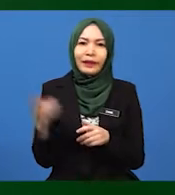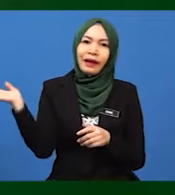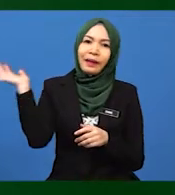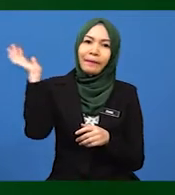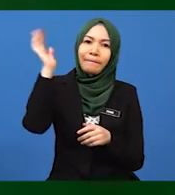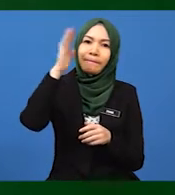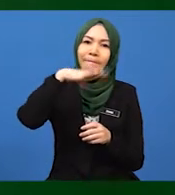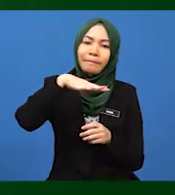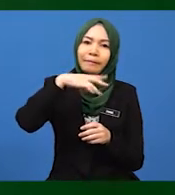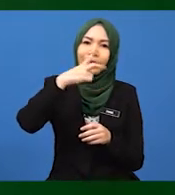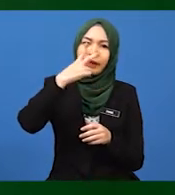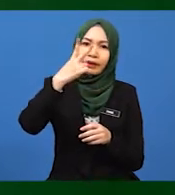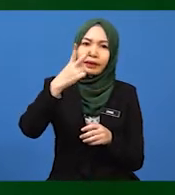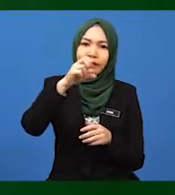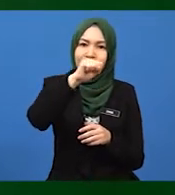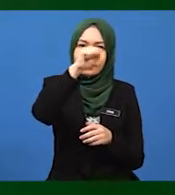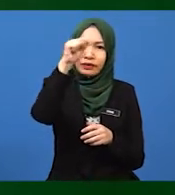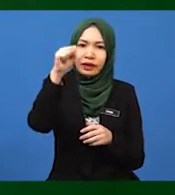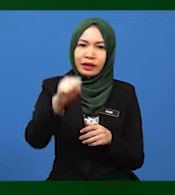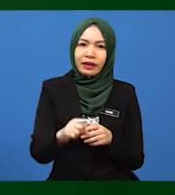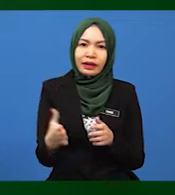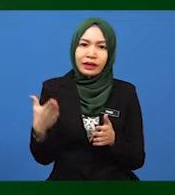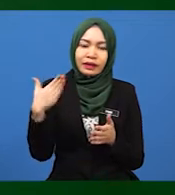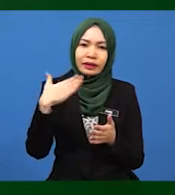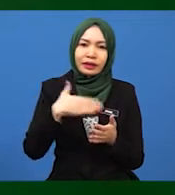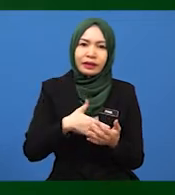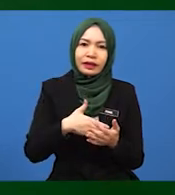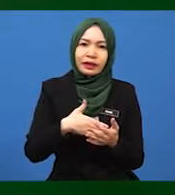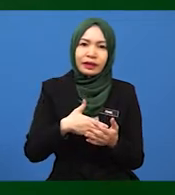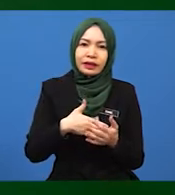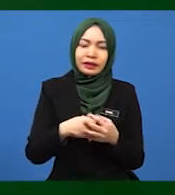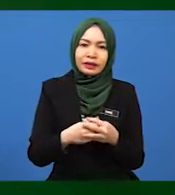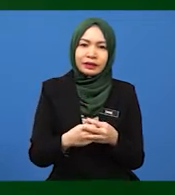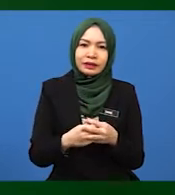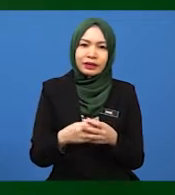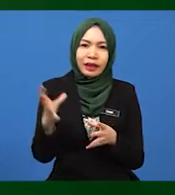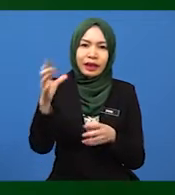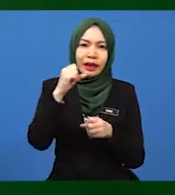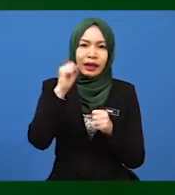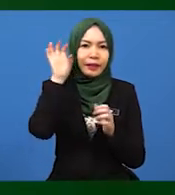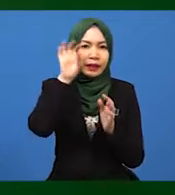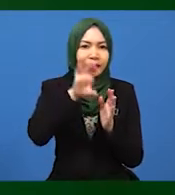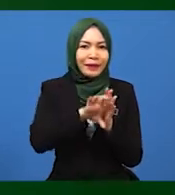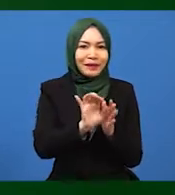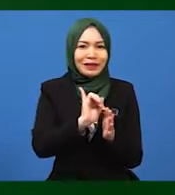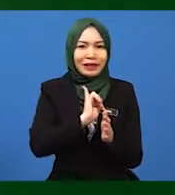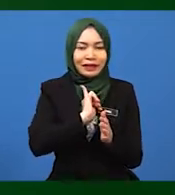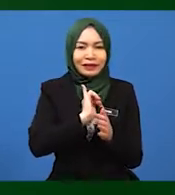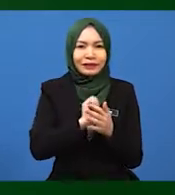Mari kita lihat soalan seterusnya. Tempat kosong, ambilkan gambar